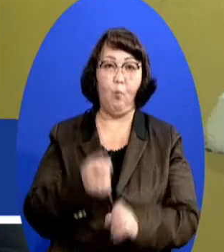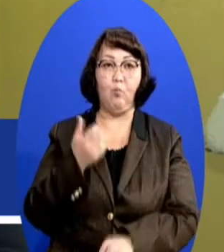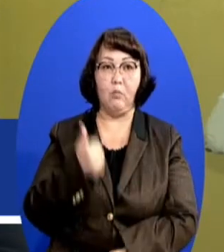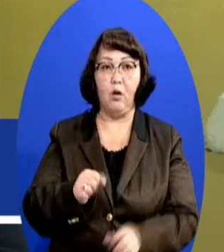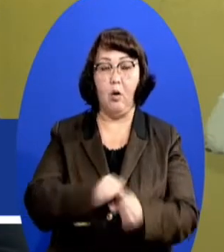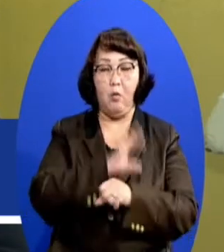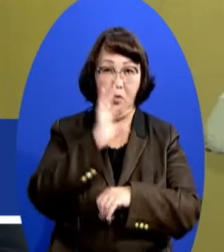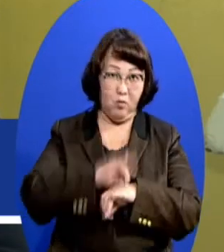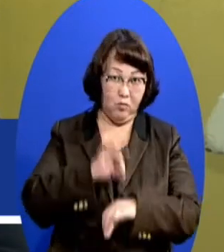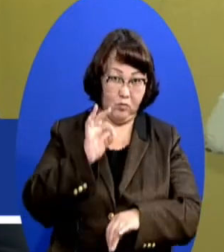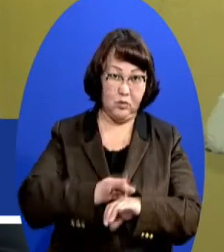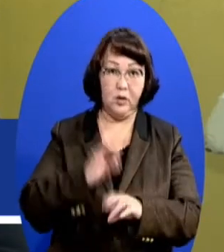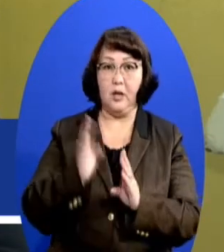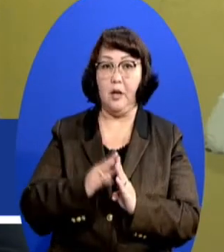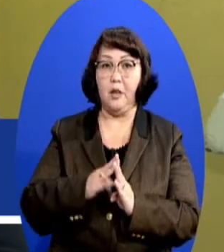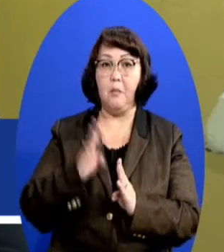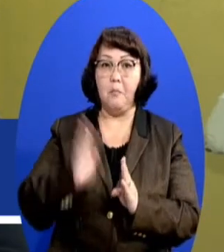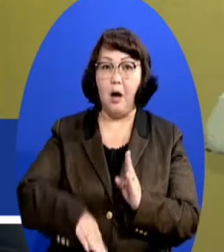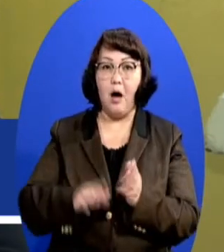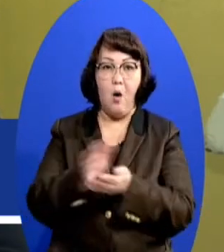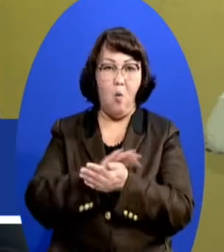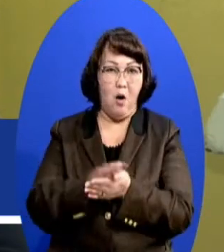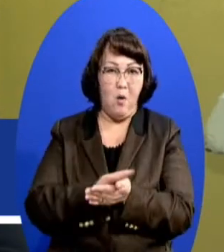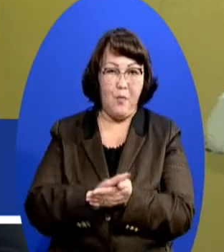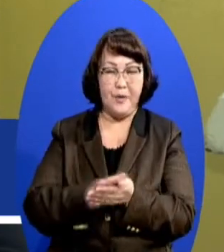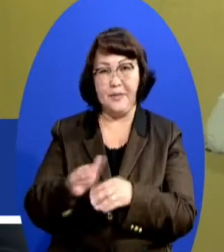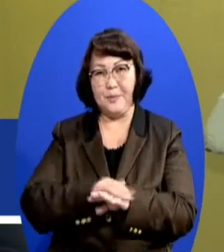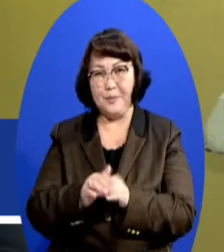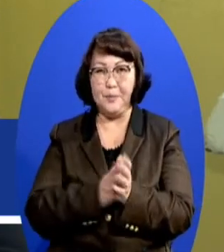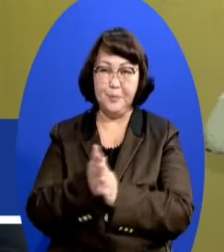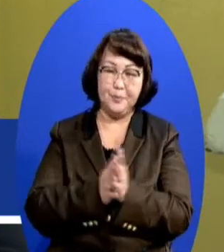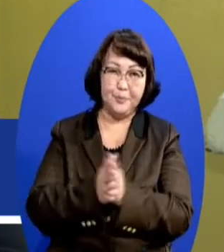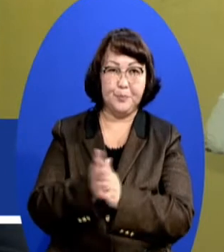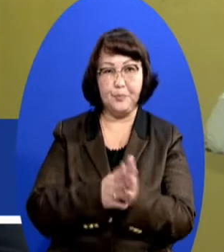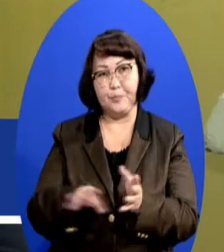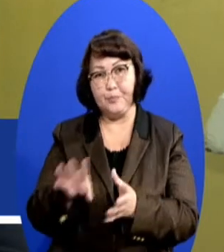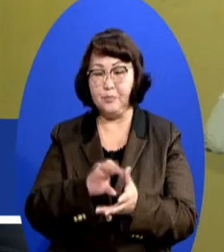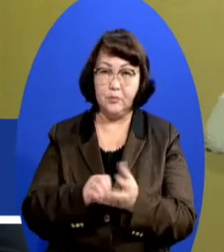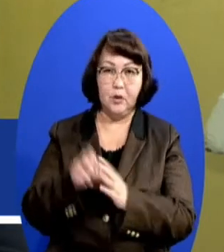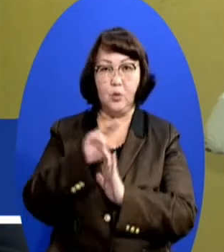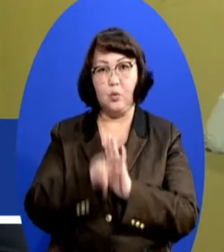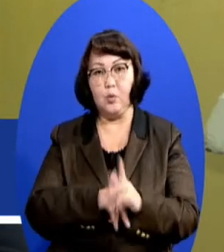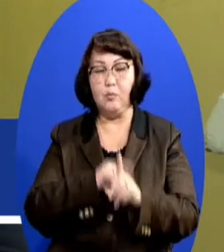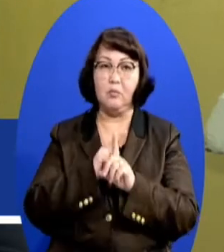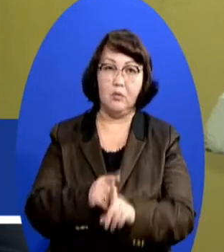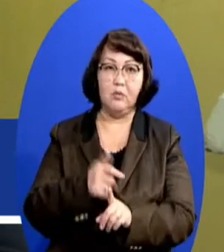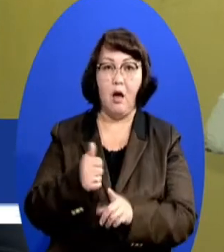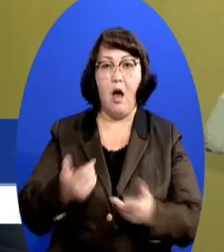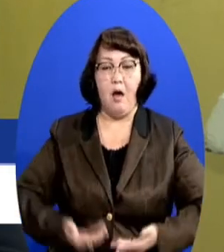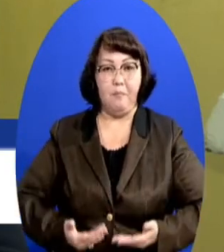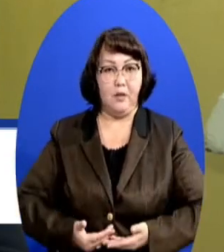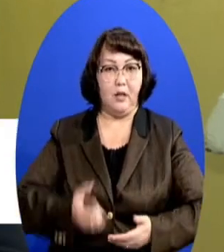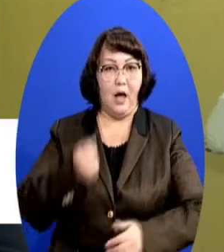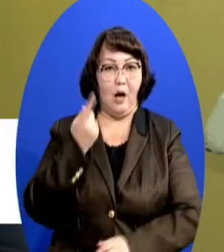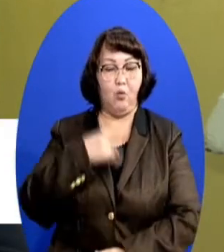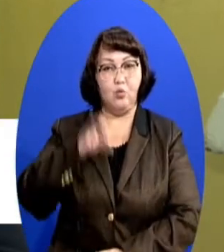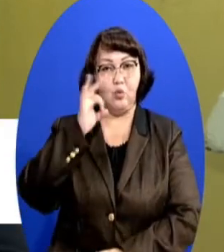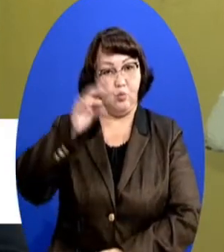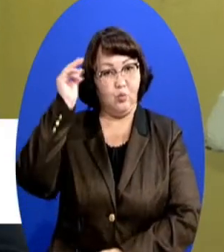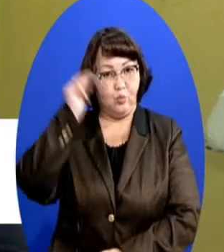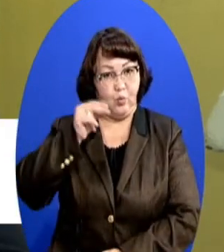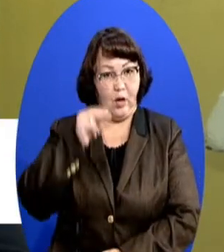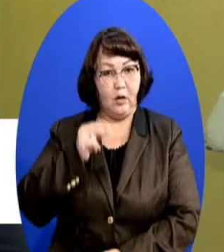хэмжээ гэрээр байгаа байдал тийм ээ. Энэ болгон одоо тэгээ мэдээж иргэдийн маань өөрсдөө бас амьдрал ахуйда зөв хөвшил